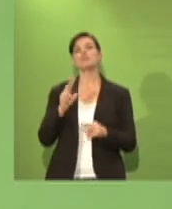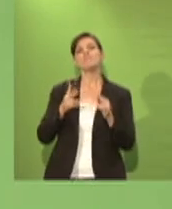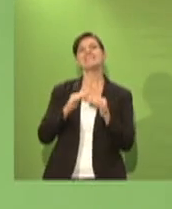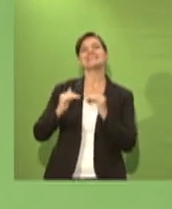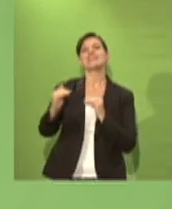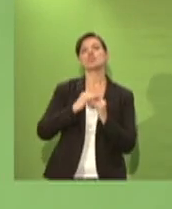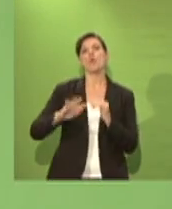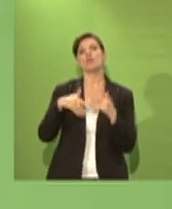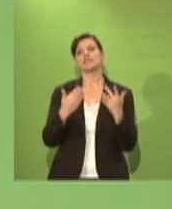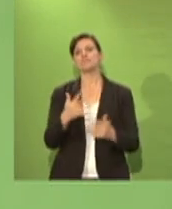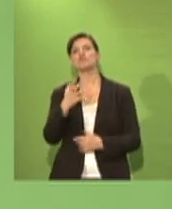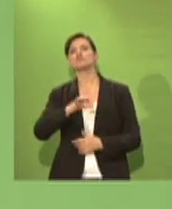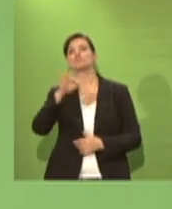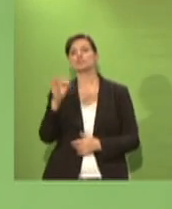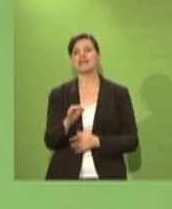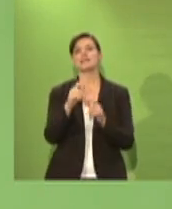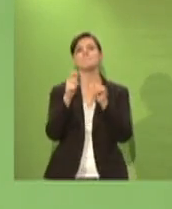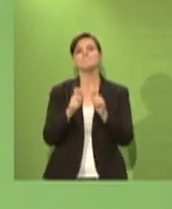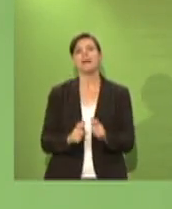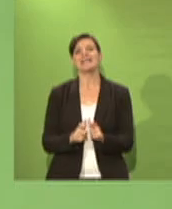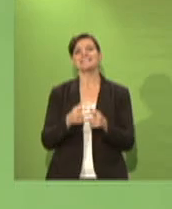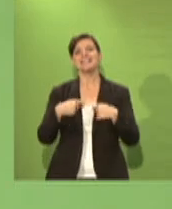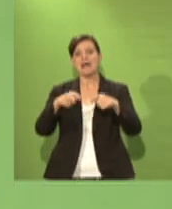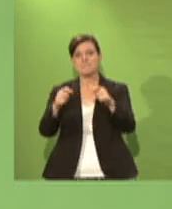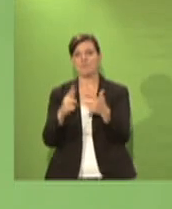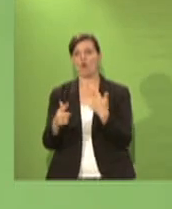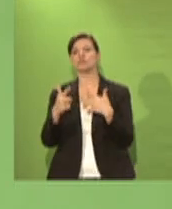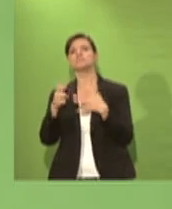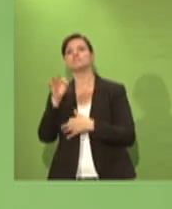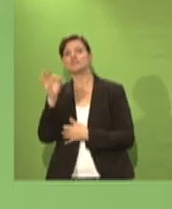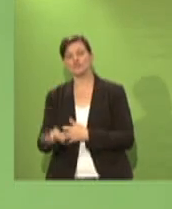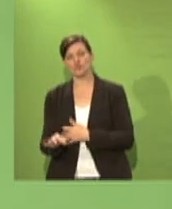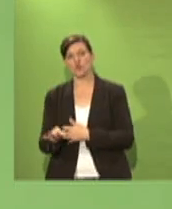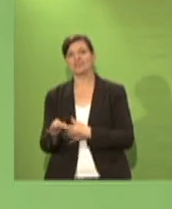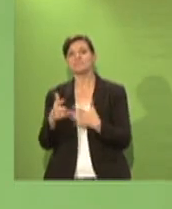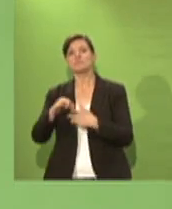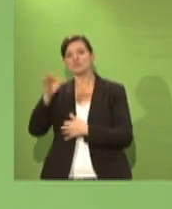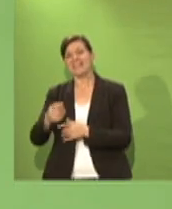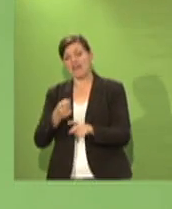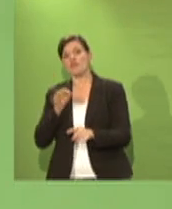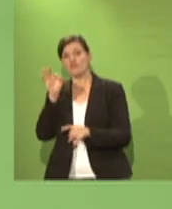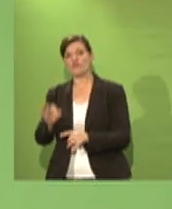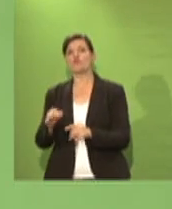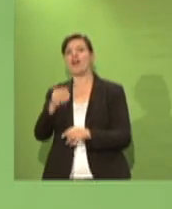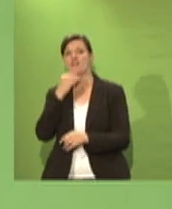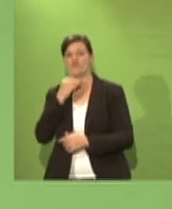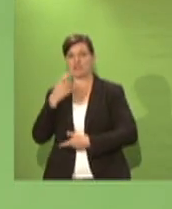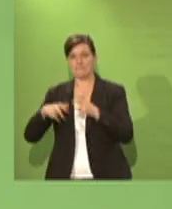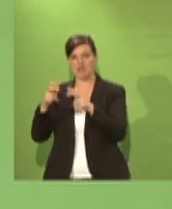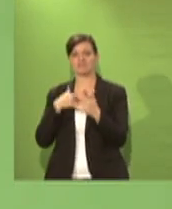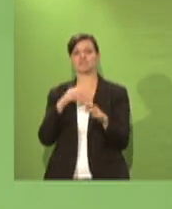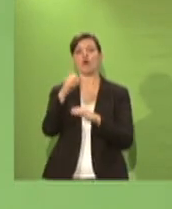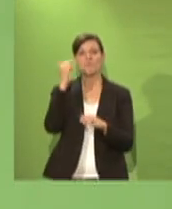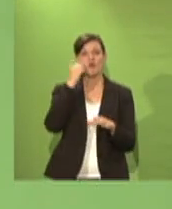bis zu 50% Maisanbau, 70% davon als Futtermais. Wir haben Verlust von Höfen, von